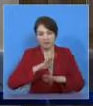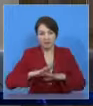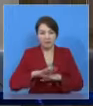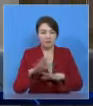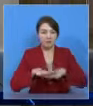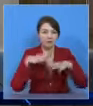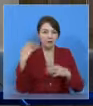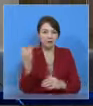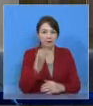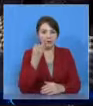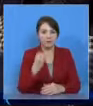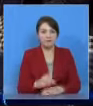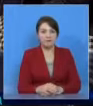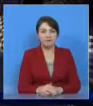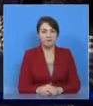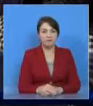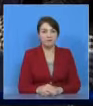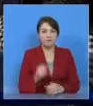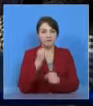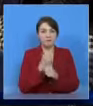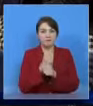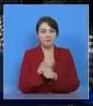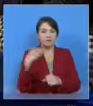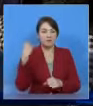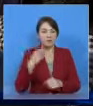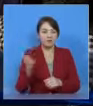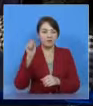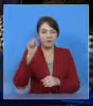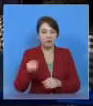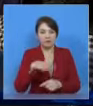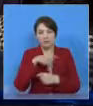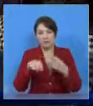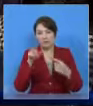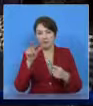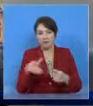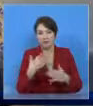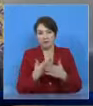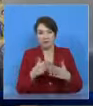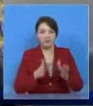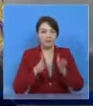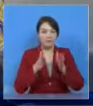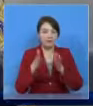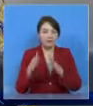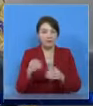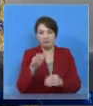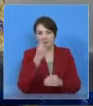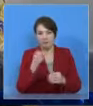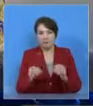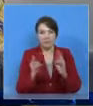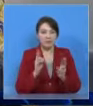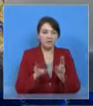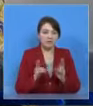проявляют большой интерес деятельность прибывших в Актобе итальянских предпринимателей было представлено порядка направление это пищевая